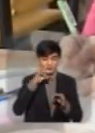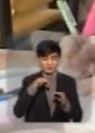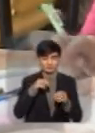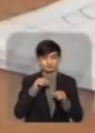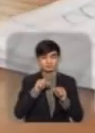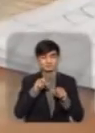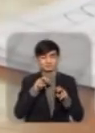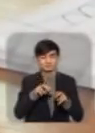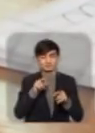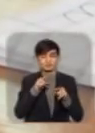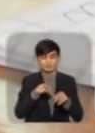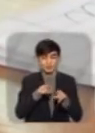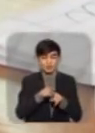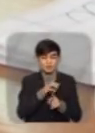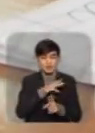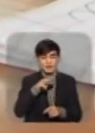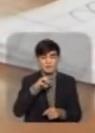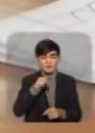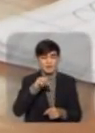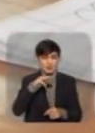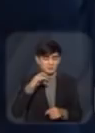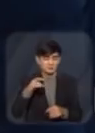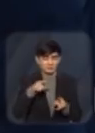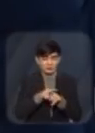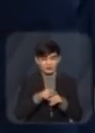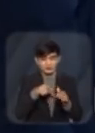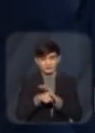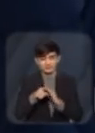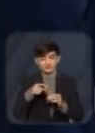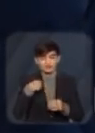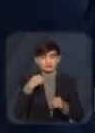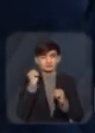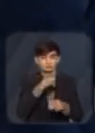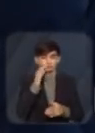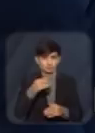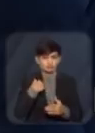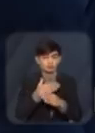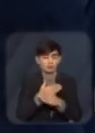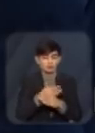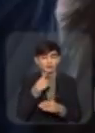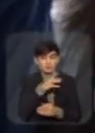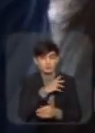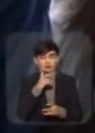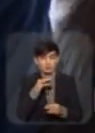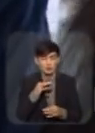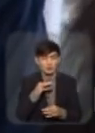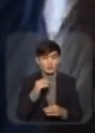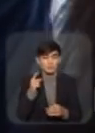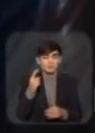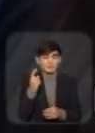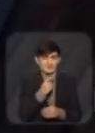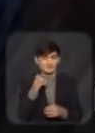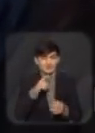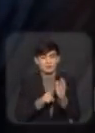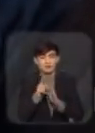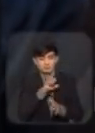Басталған жоба мамыр мен маусым шілде айларында ғана жүзеге асқанды. Ал 42-тің бірінен бастап кейбір ата-аналар өздері төлеп жатыр.